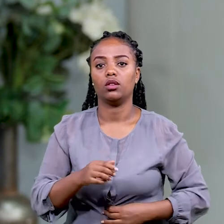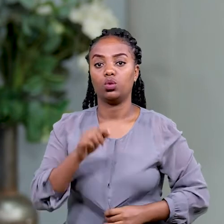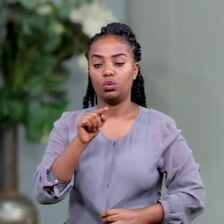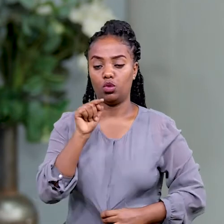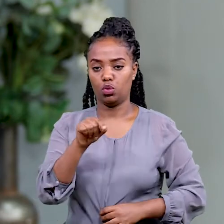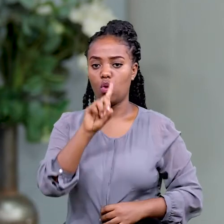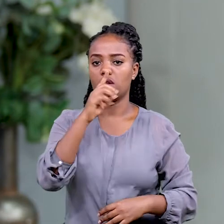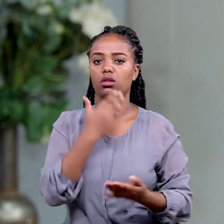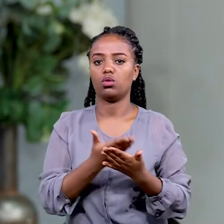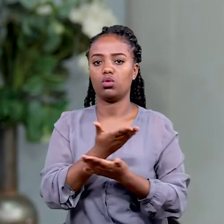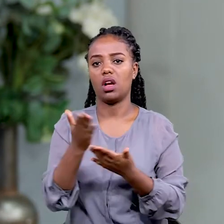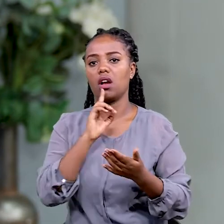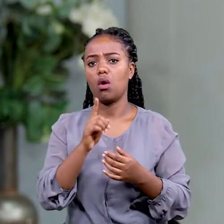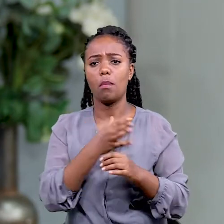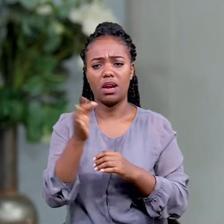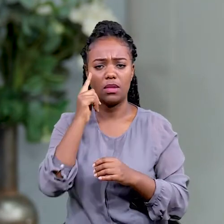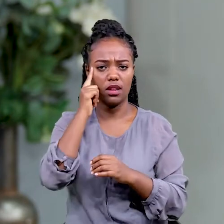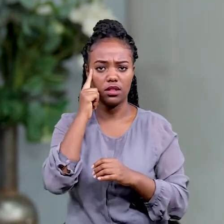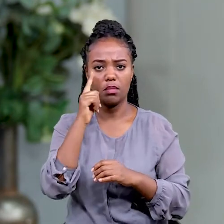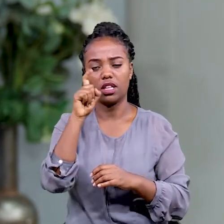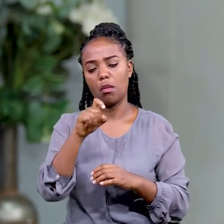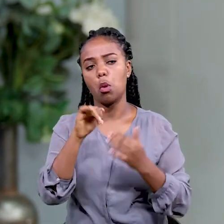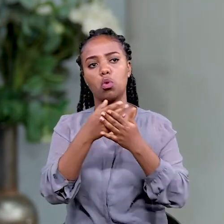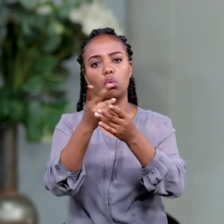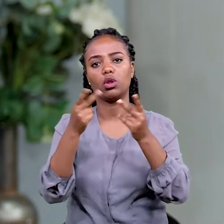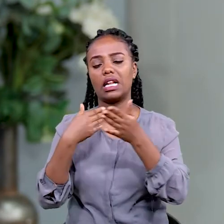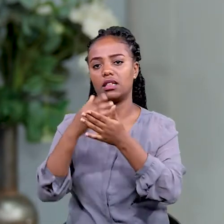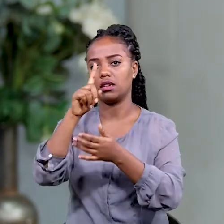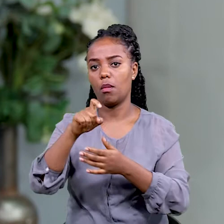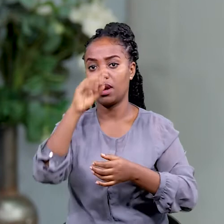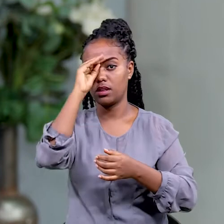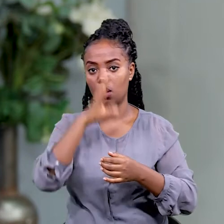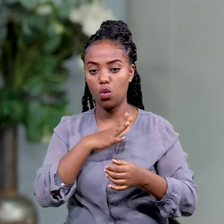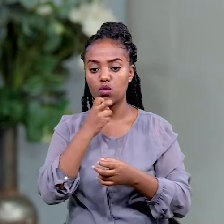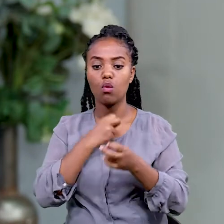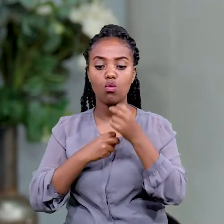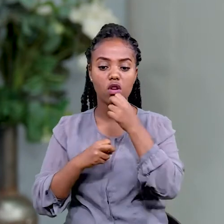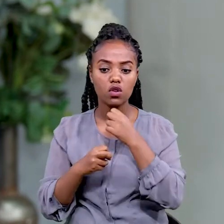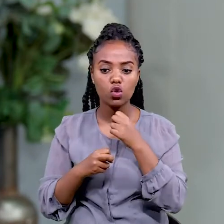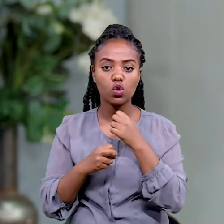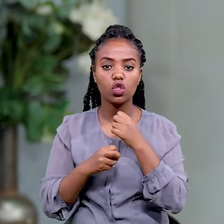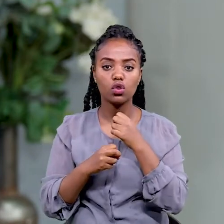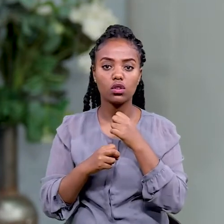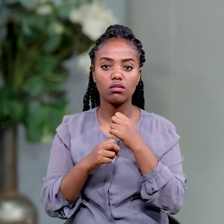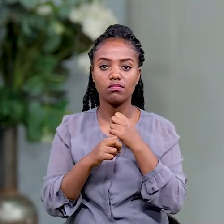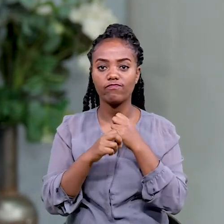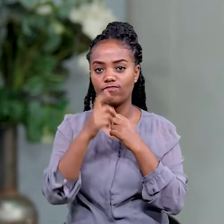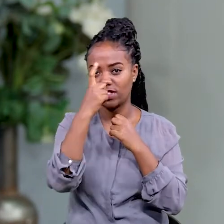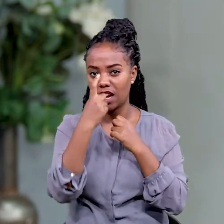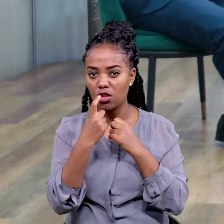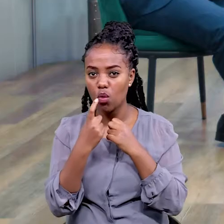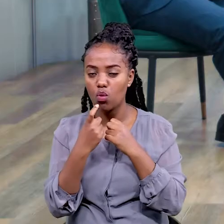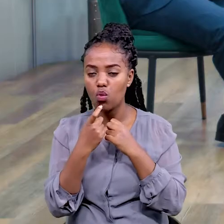እሱ አንድ ጥሩ ነገር ነው። በደንብ ሊታሰብበት ይገባል። ሁሉም ቦታ ላይ ሊፈጸም ይገባል። ሰዎች ከወንጀል ሲጠረጠሩ ወይ